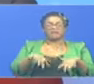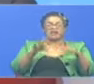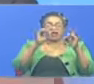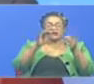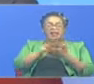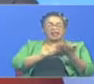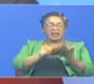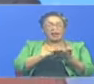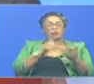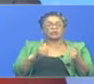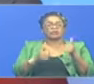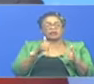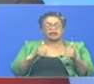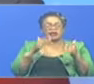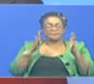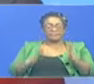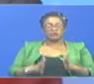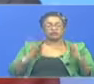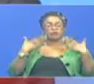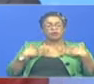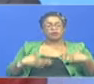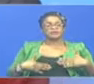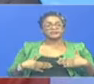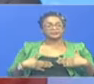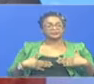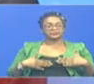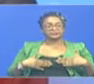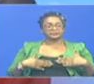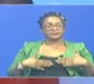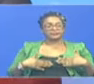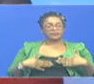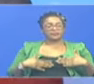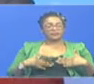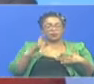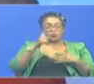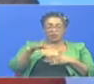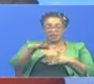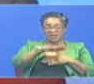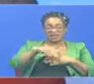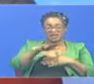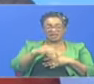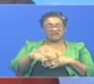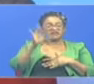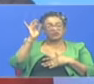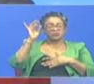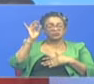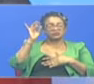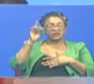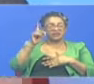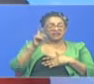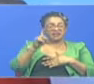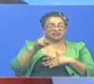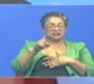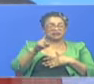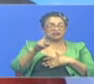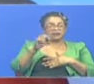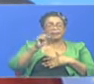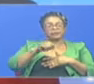gani katika mwili ya mtu. Na sehemu moja ambapo wamepata, wameona hii virus inapatikana katika